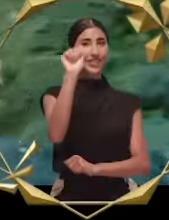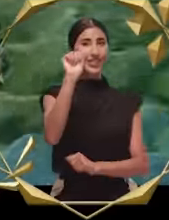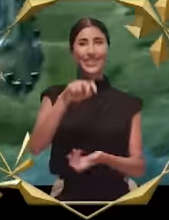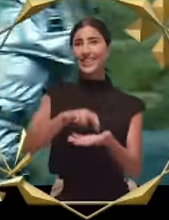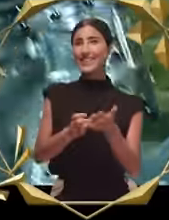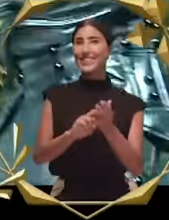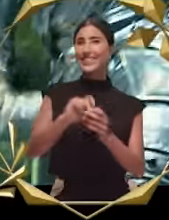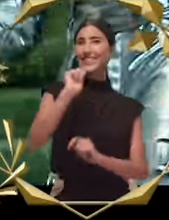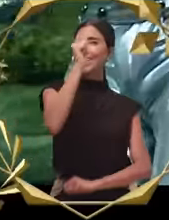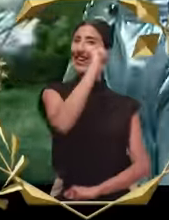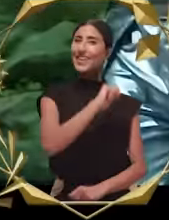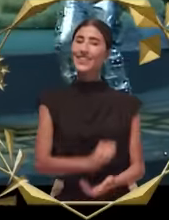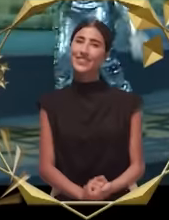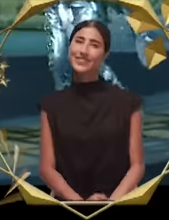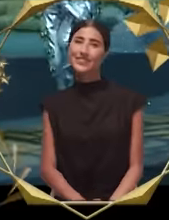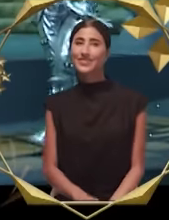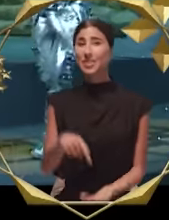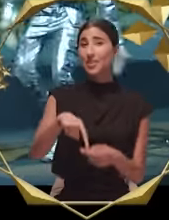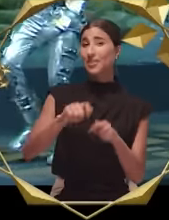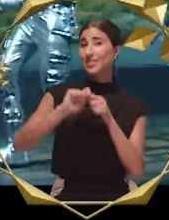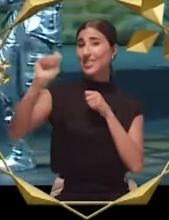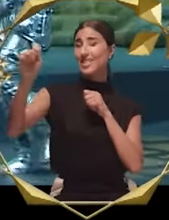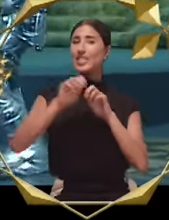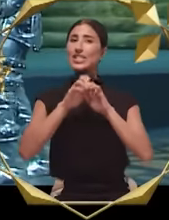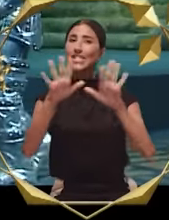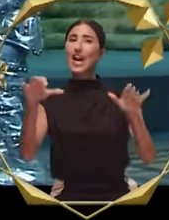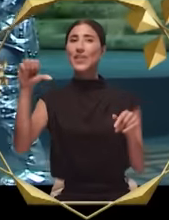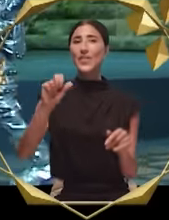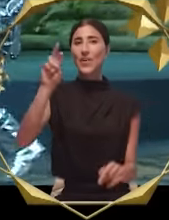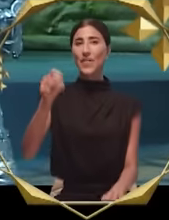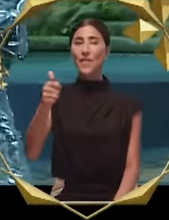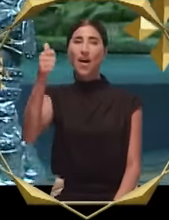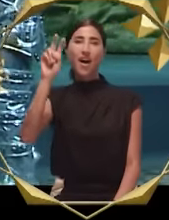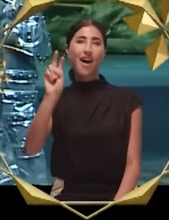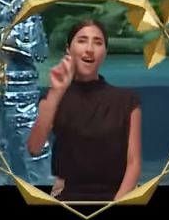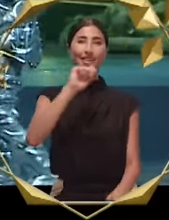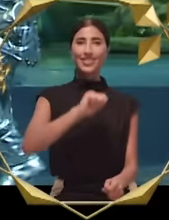خطوة طاق خطوة طاق من هنا إلى ساحري وقوى